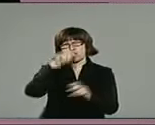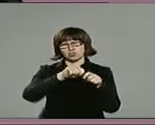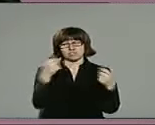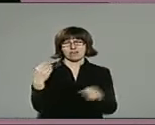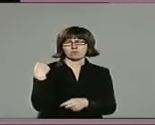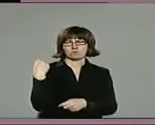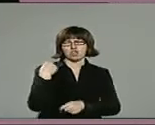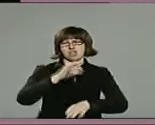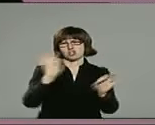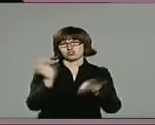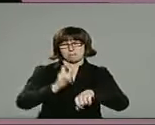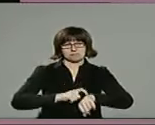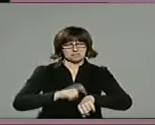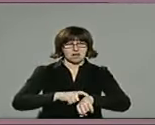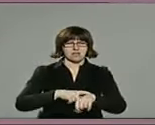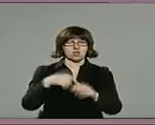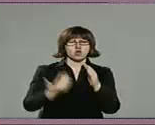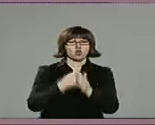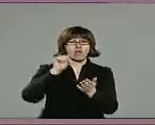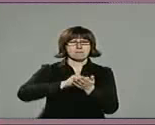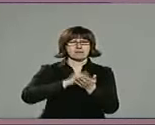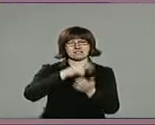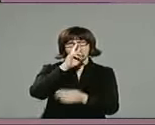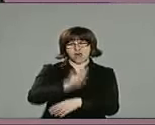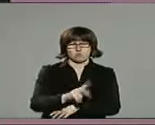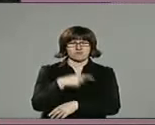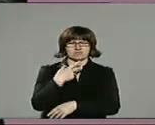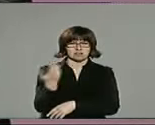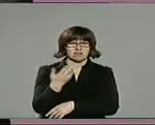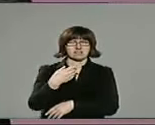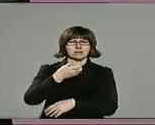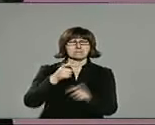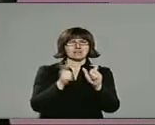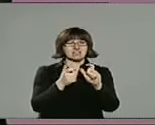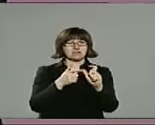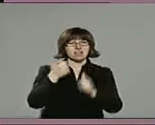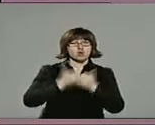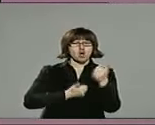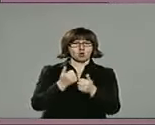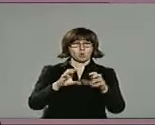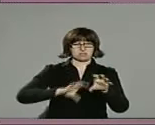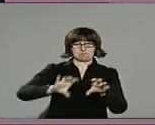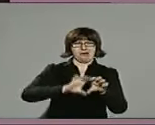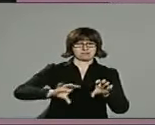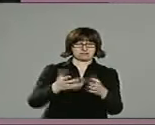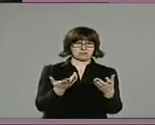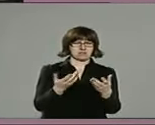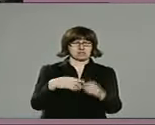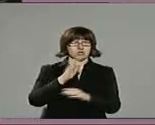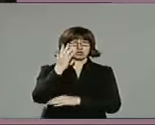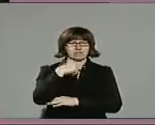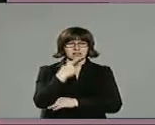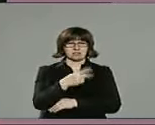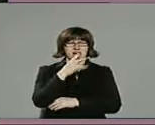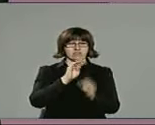damals bittere Zeiten. Die Neue Presse aus Hannover sprach von der SPD-Konkursmasse. Der Spiegel sah